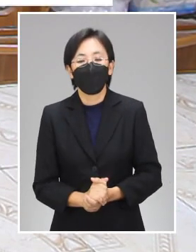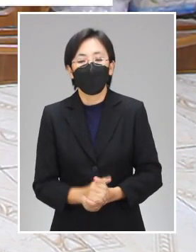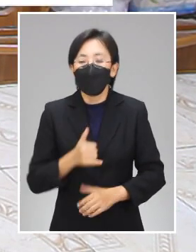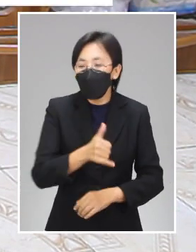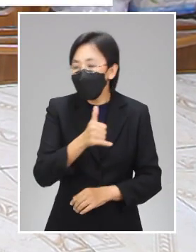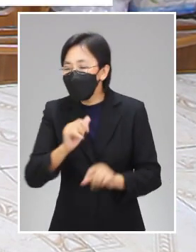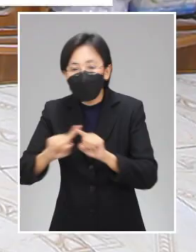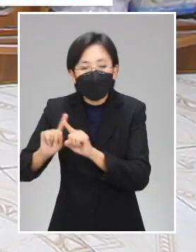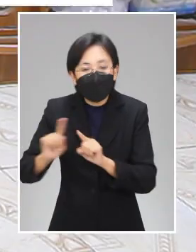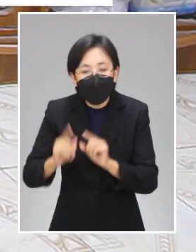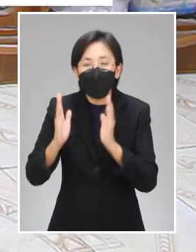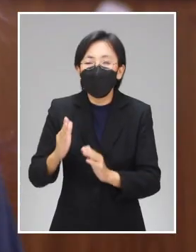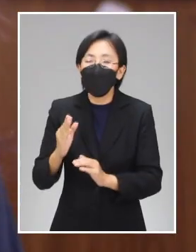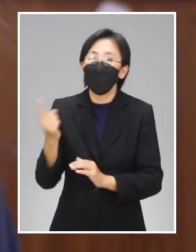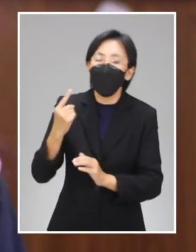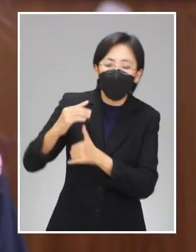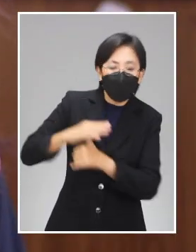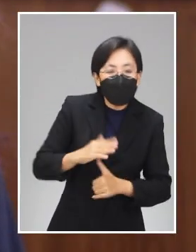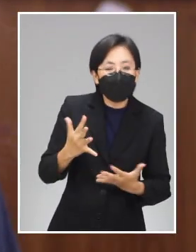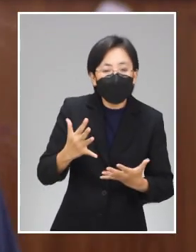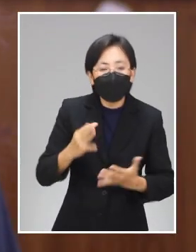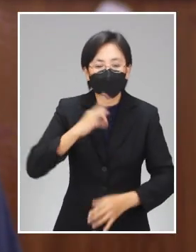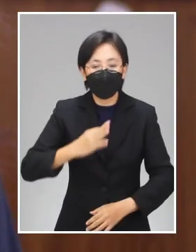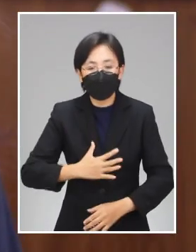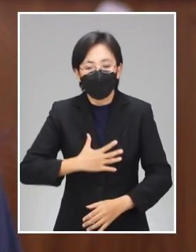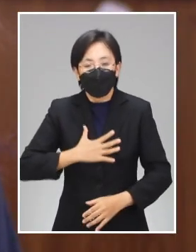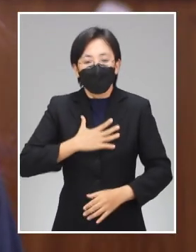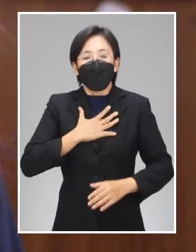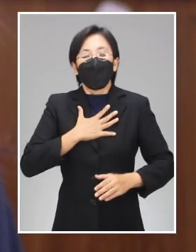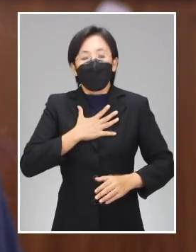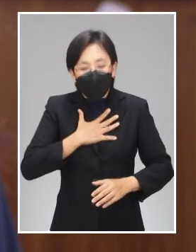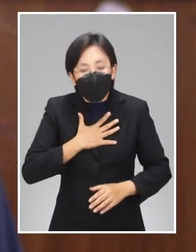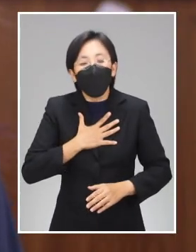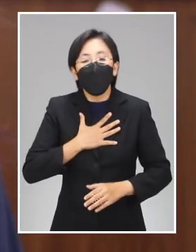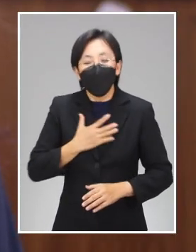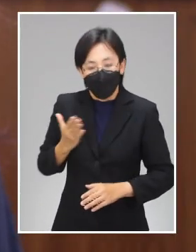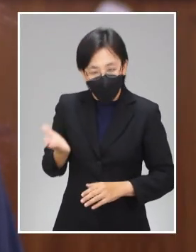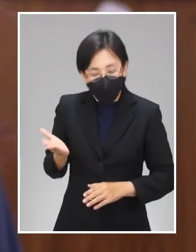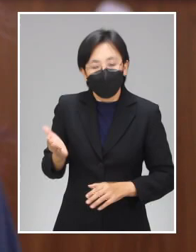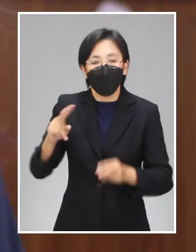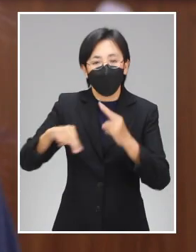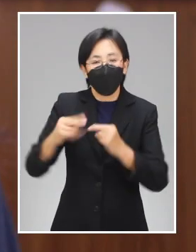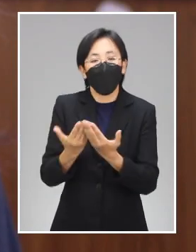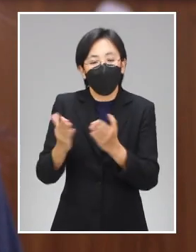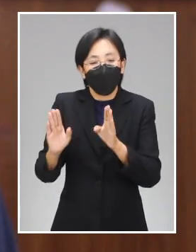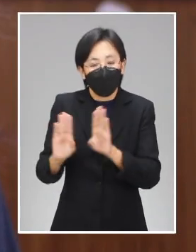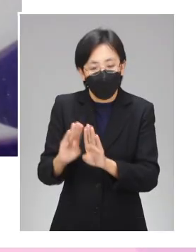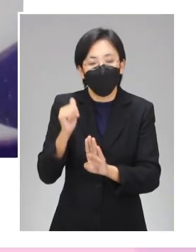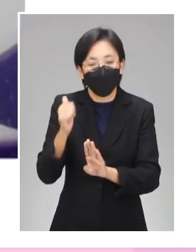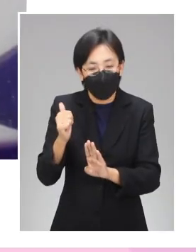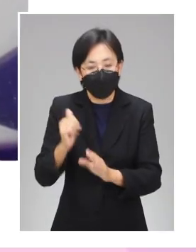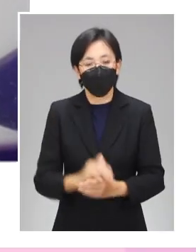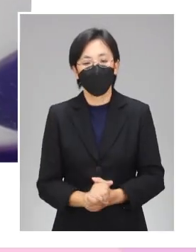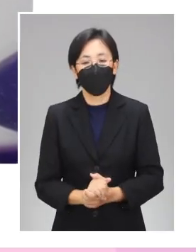นก็ไม่มีคนดูถูกก็ภาคภูมิใจค่ะที่เขาแบบสามารถดูแลครอบครัวได